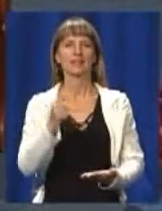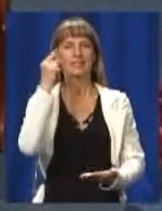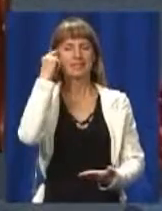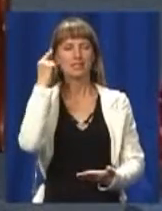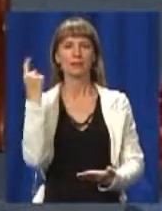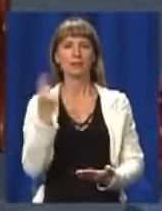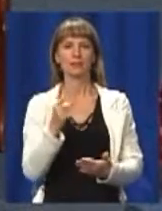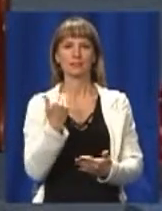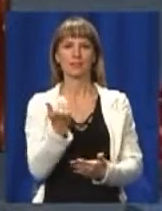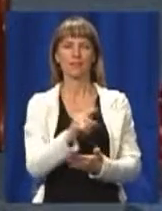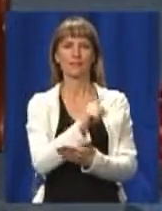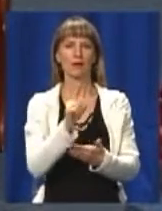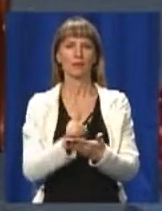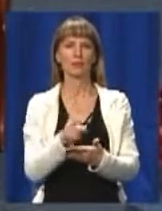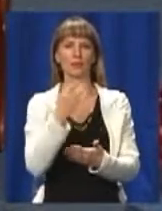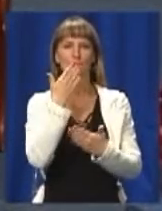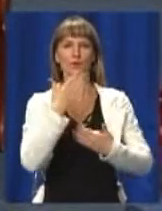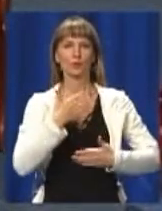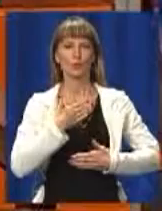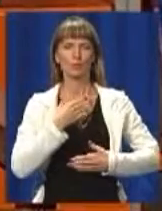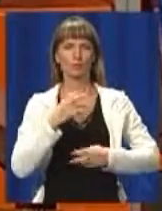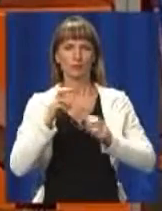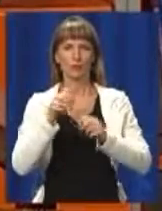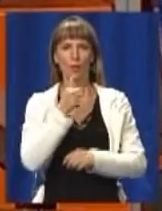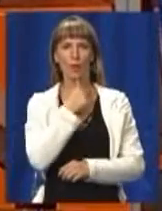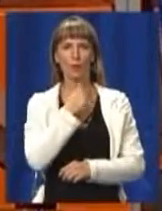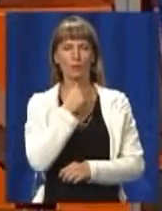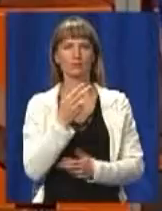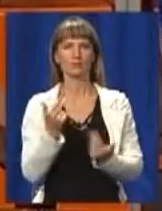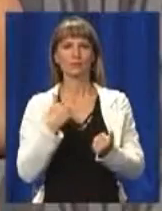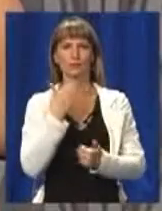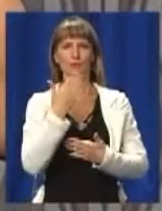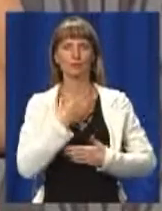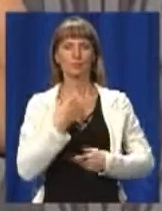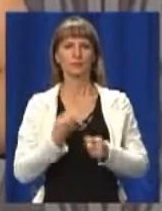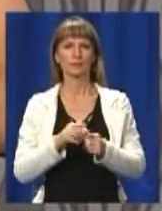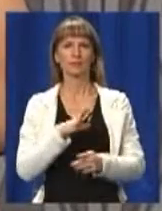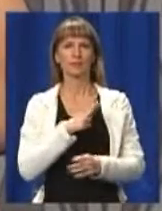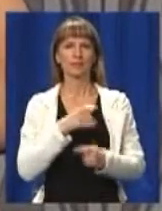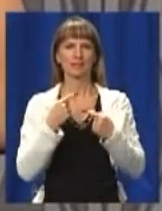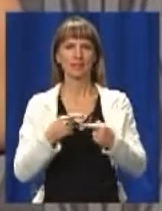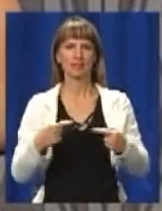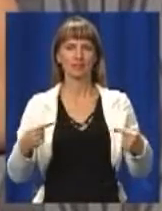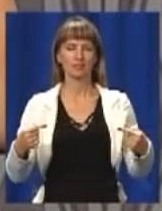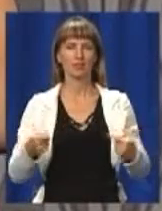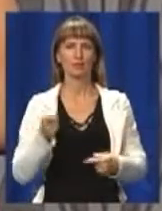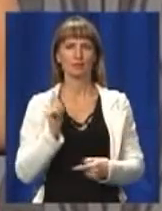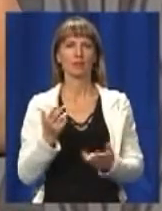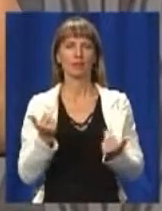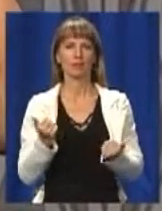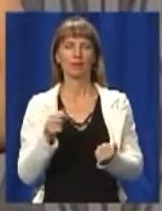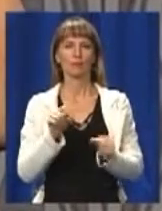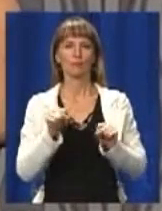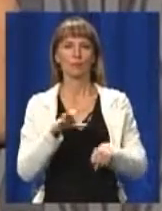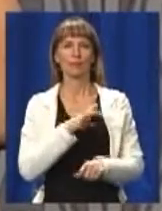знаєш, перше до тебе таке запитання. Чи полюбляєш ти досліди? Полюбляю. Це от бувають вони найрізноманітніші насправді, да? Там